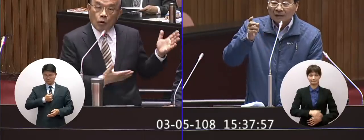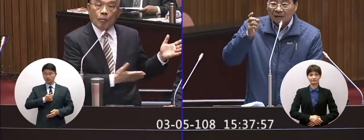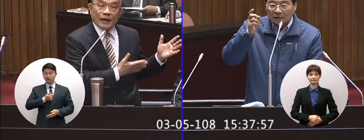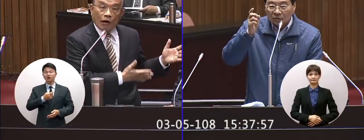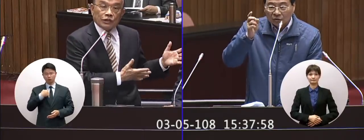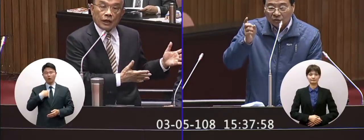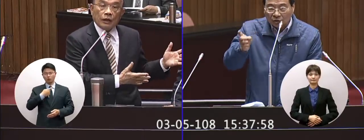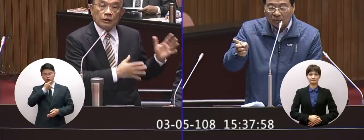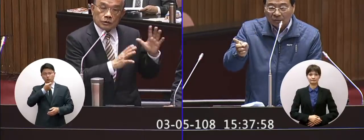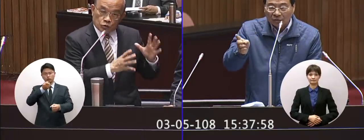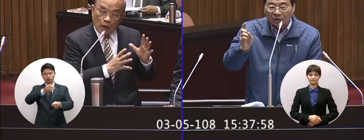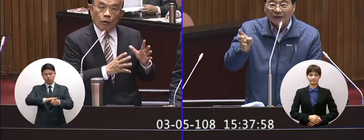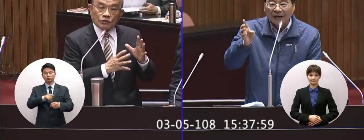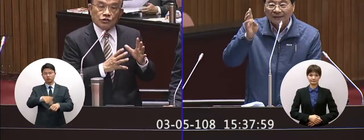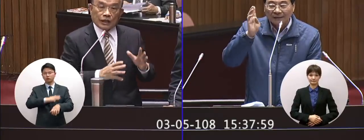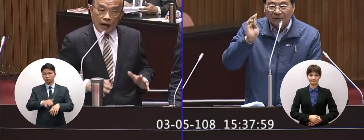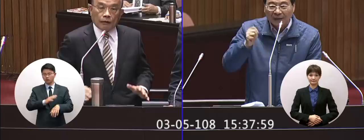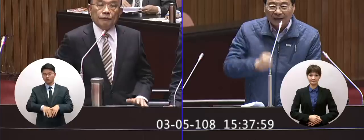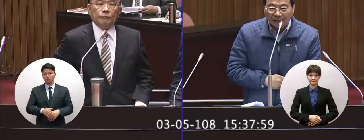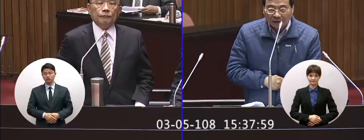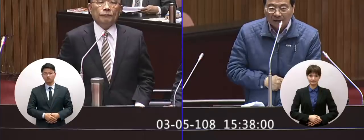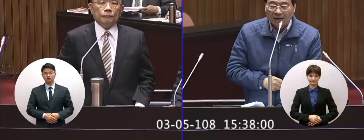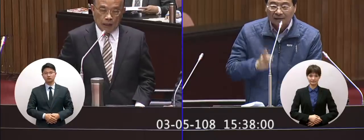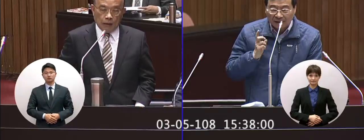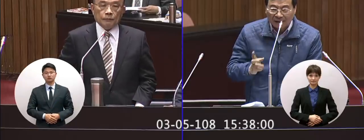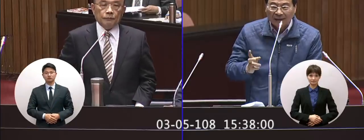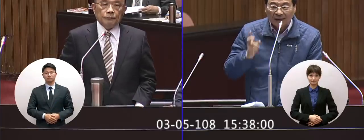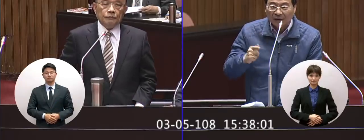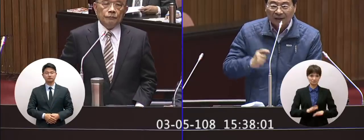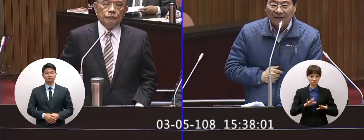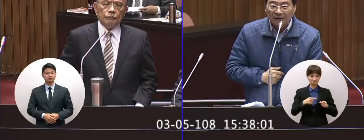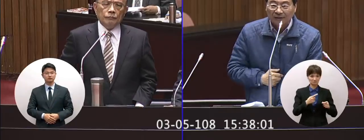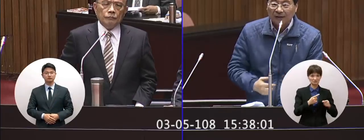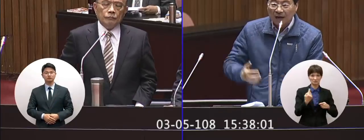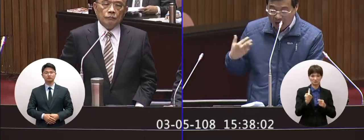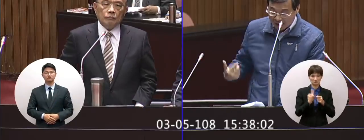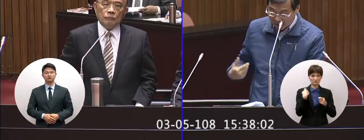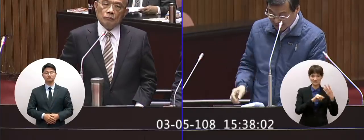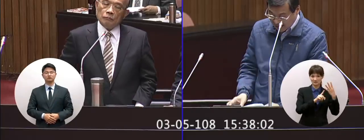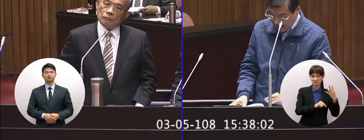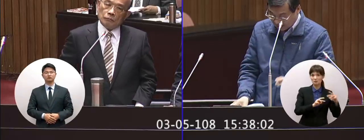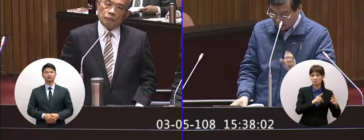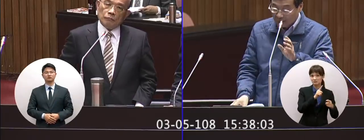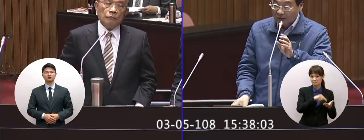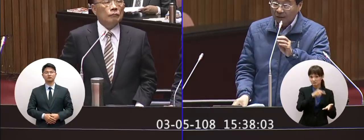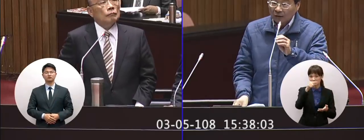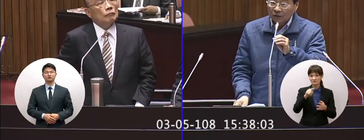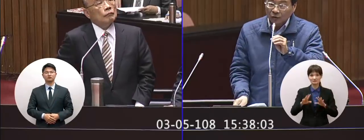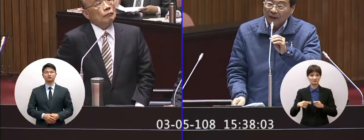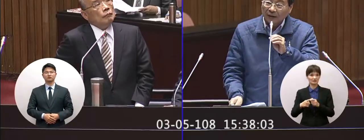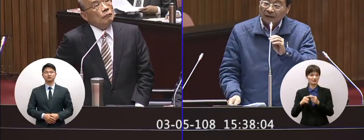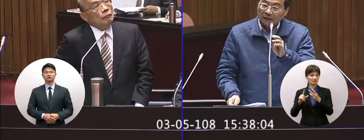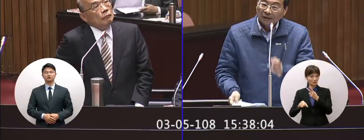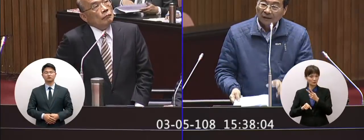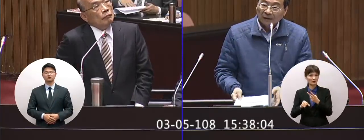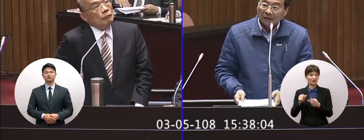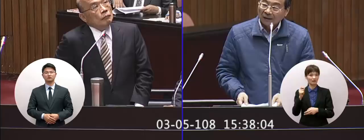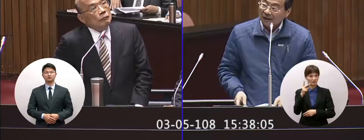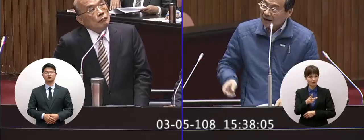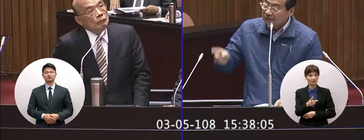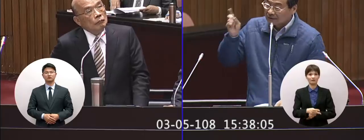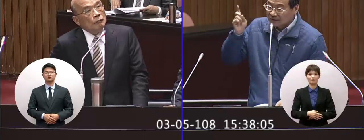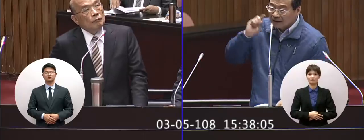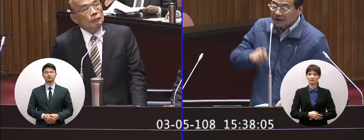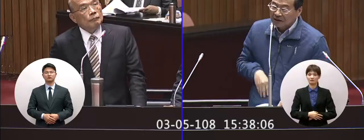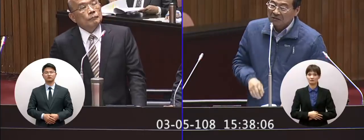长， 但我们了解状况是怎么样。 去年调一次，今年2月再调一次。好，来往下看，主委，